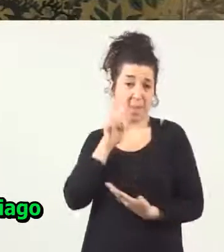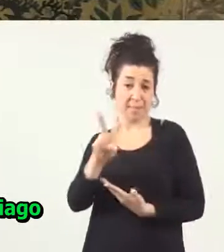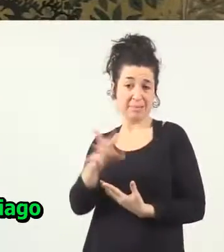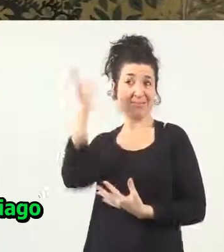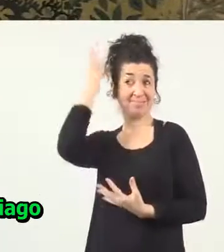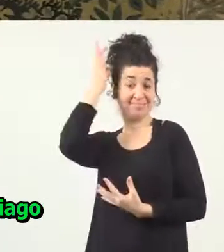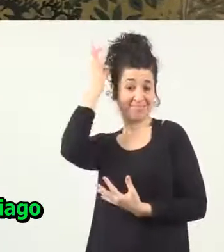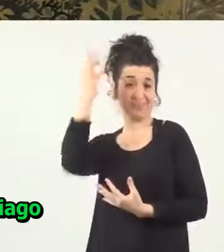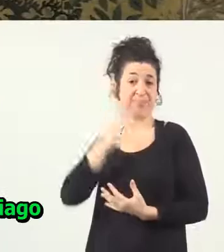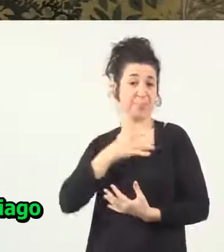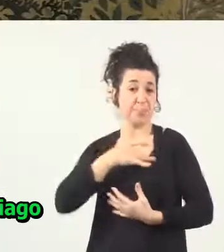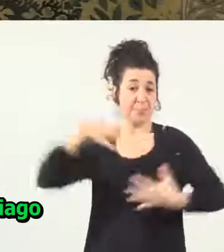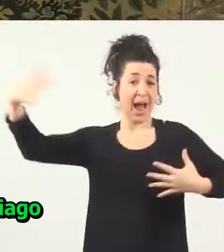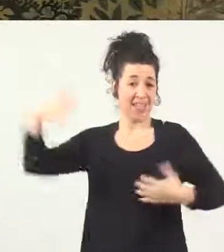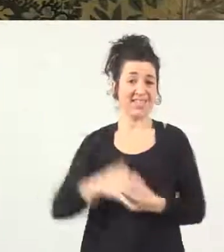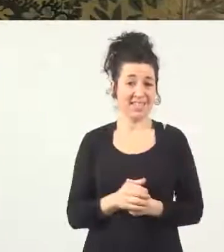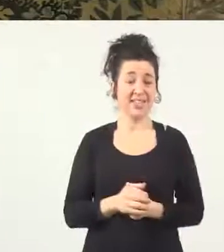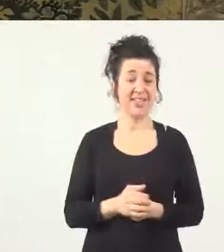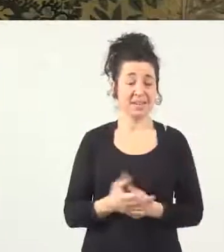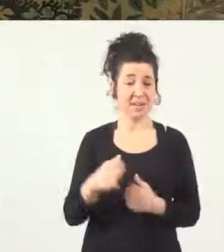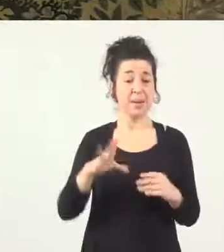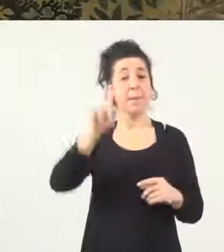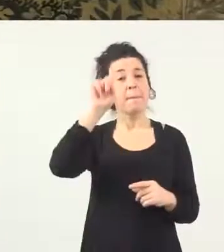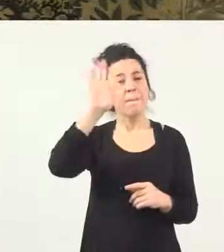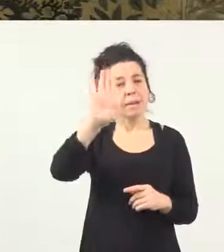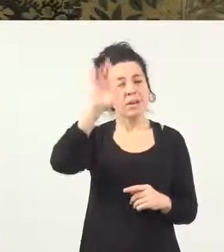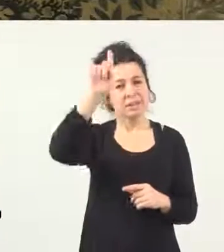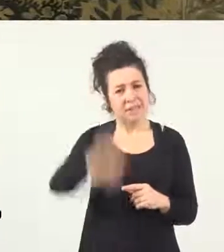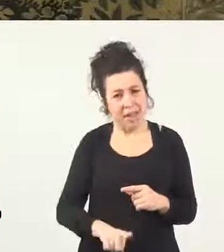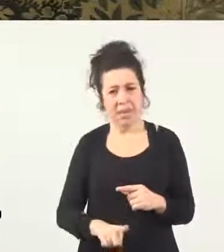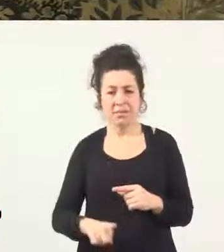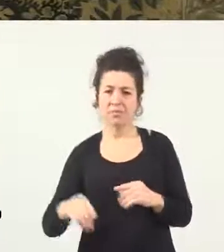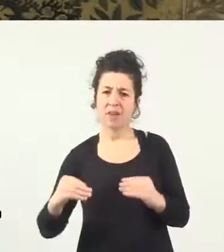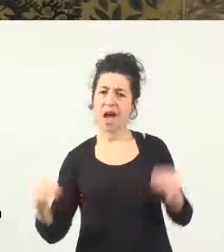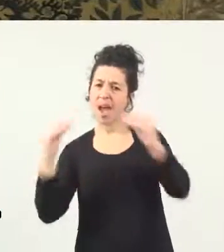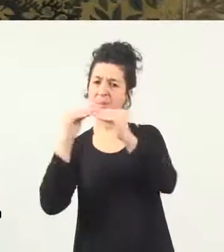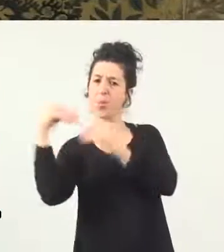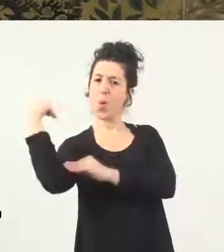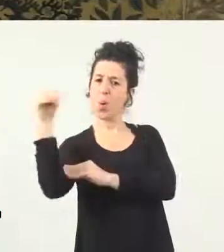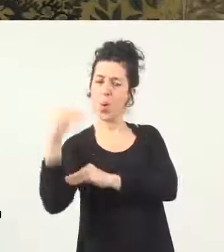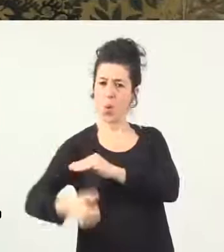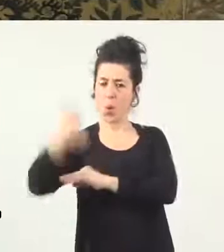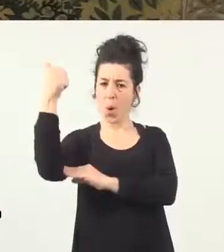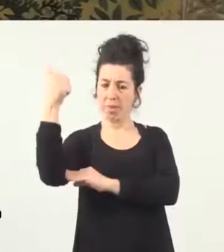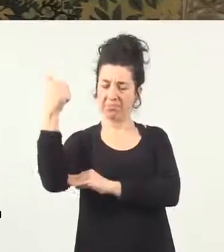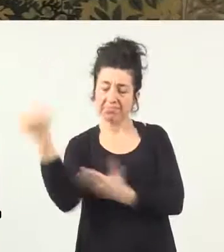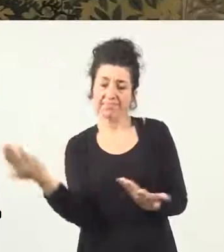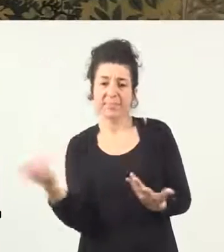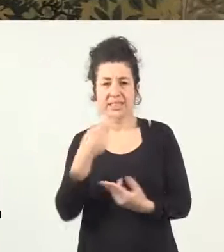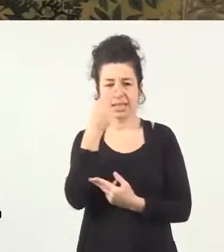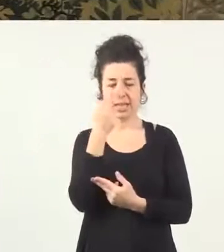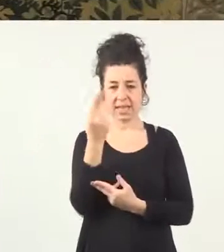eta ilesuriagoak ditugula feministak, baina era berean gaztetu da, osea, zentzu horretan interesgarria da, interesgarria da gainera hau